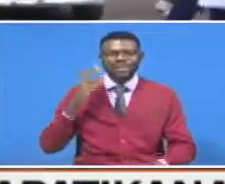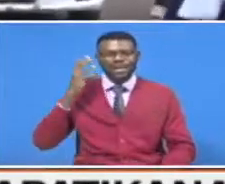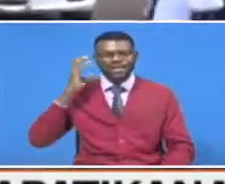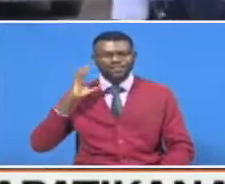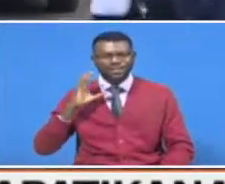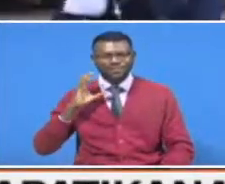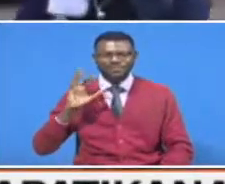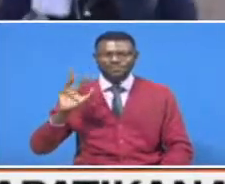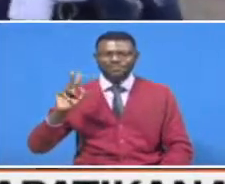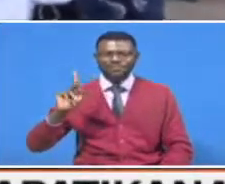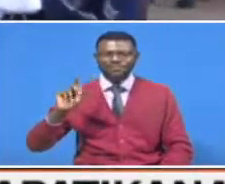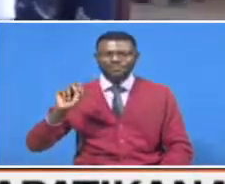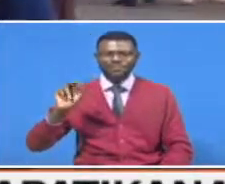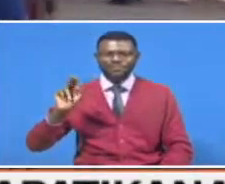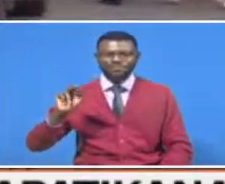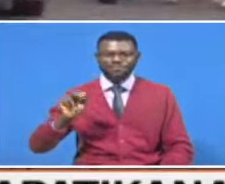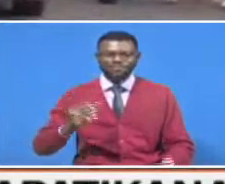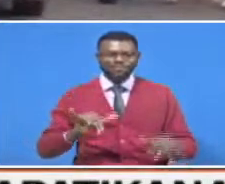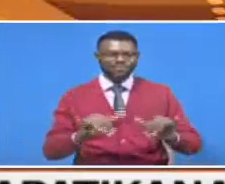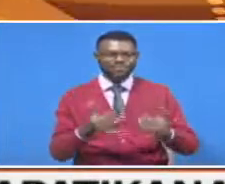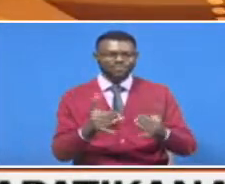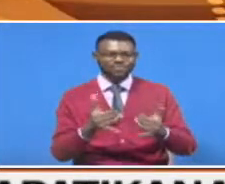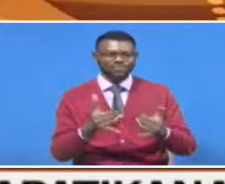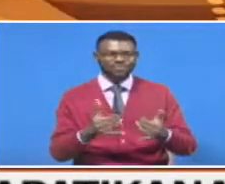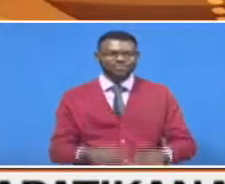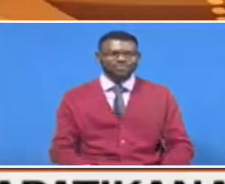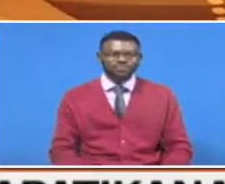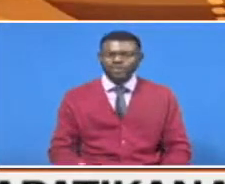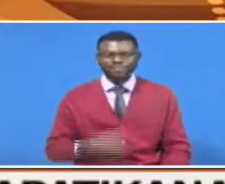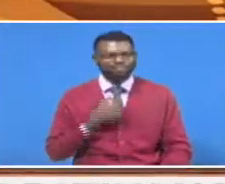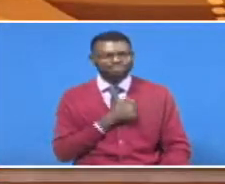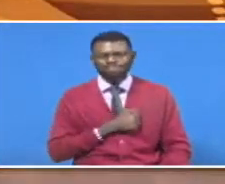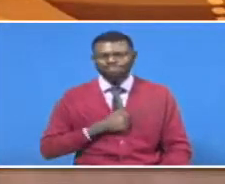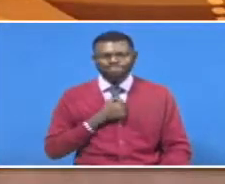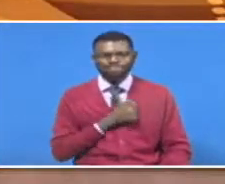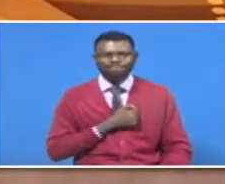KTN News. Tunasema pole kwa familia.